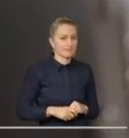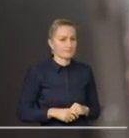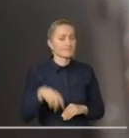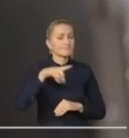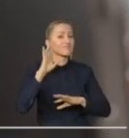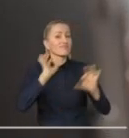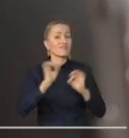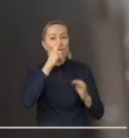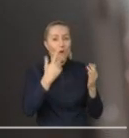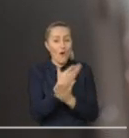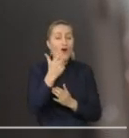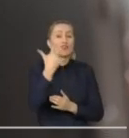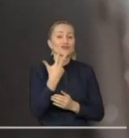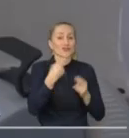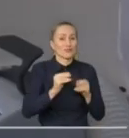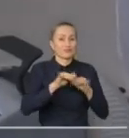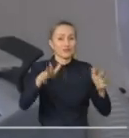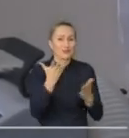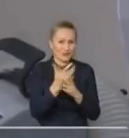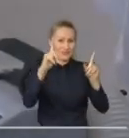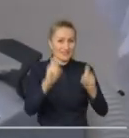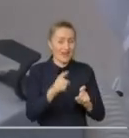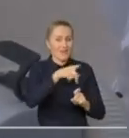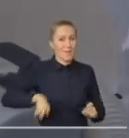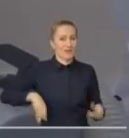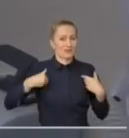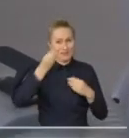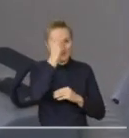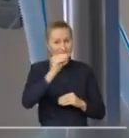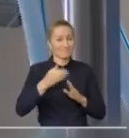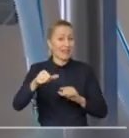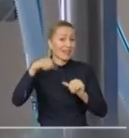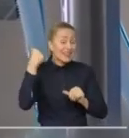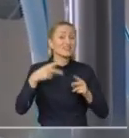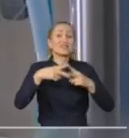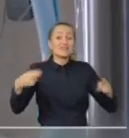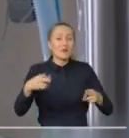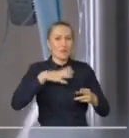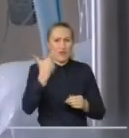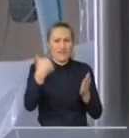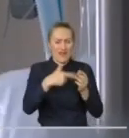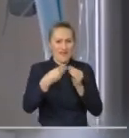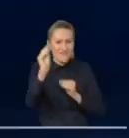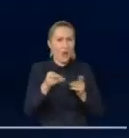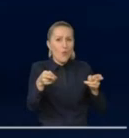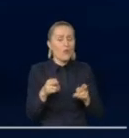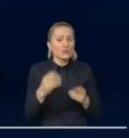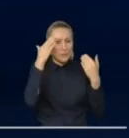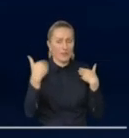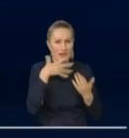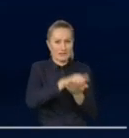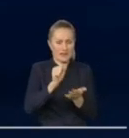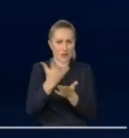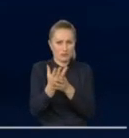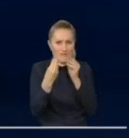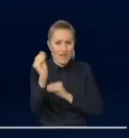Dane pokazują, że trzecia fala się rozpędza, ostrzega minister zdrowia. W ciągu tygodnia o ponad 2000 zwiększyła się liczba łóżek szpitalnych zajętych przez pacjentów covidowych.